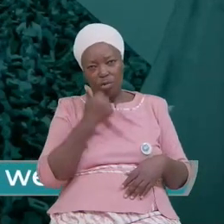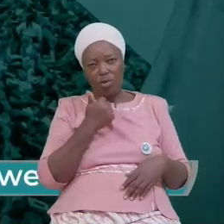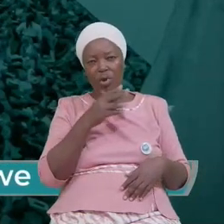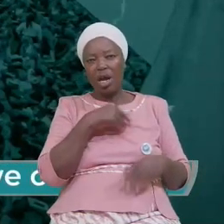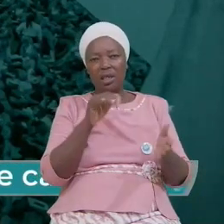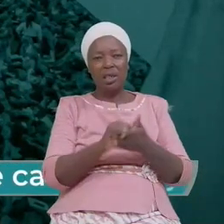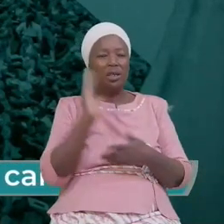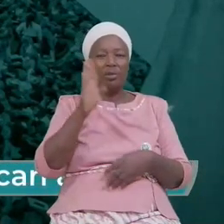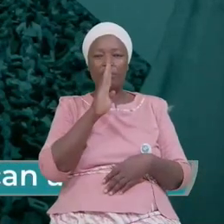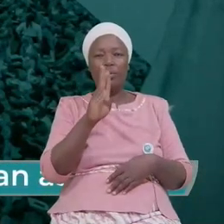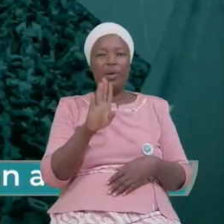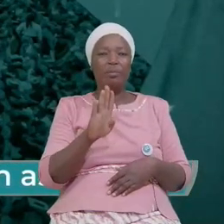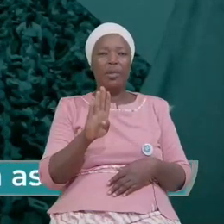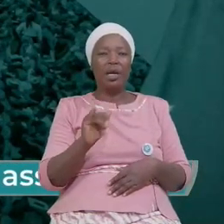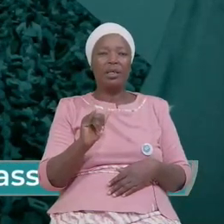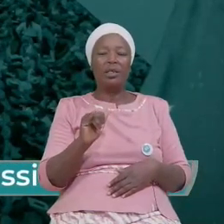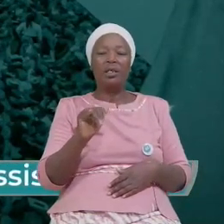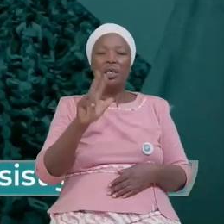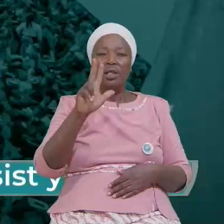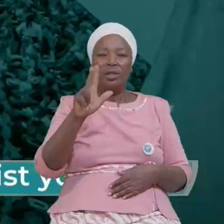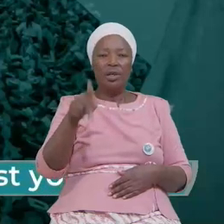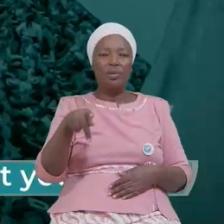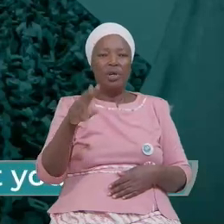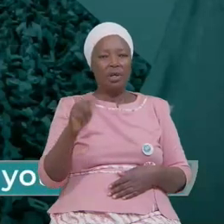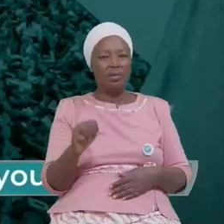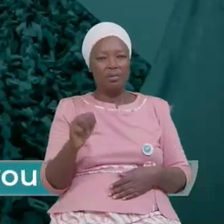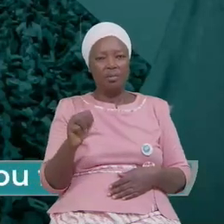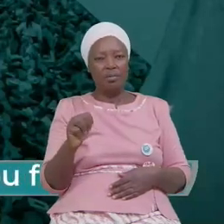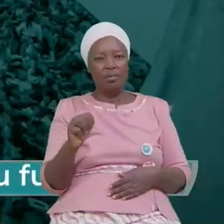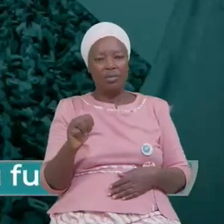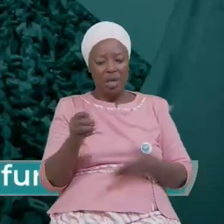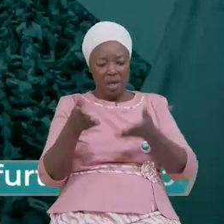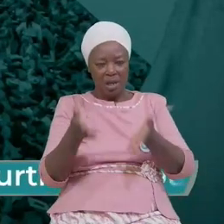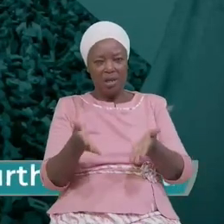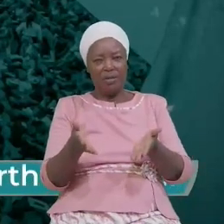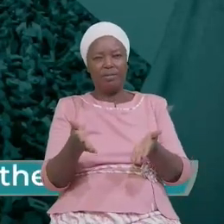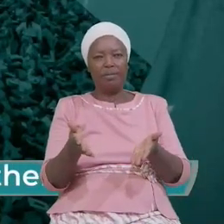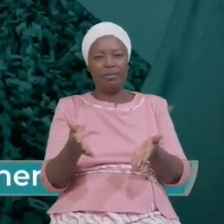Tous ceux qui ont donné leur vie au Seigneur demain à 15h,